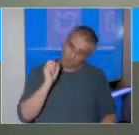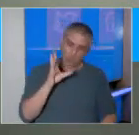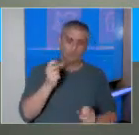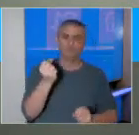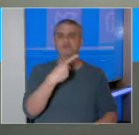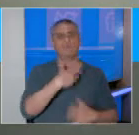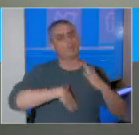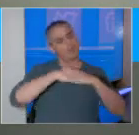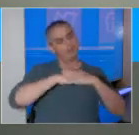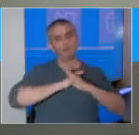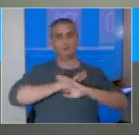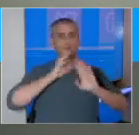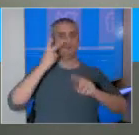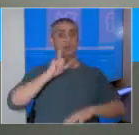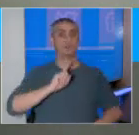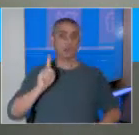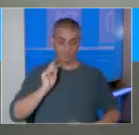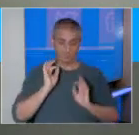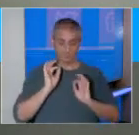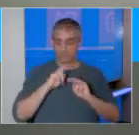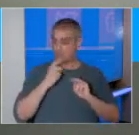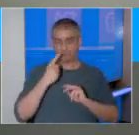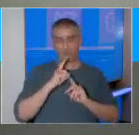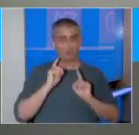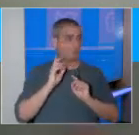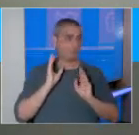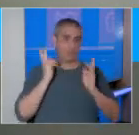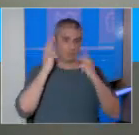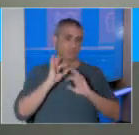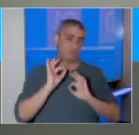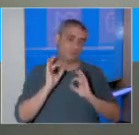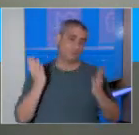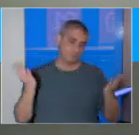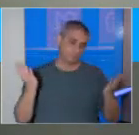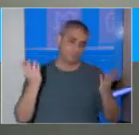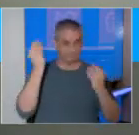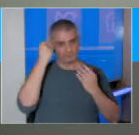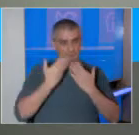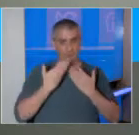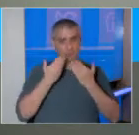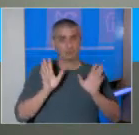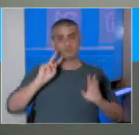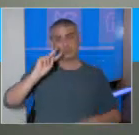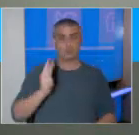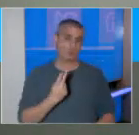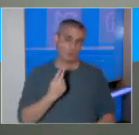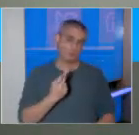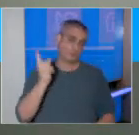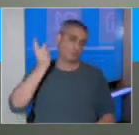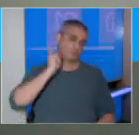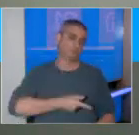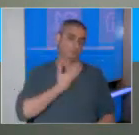שבוע במקסימום, אבל לא יותר מזה, ובאמת לאחר שבוע לא הגיעו לסיכומים, ותלמודי התורה נפתחו